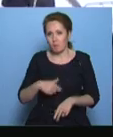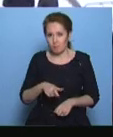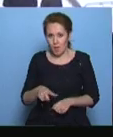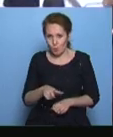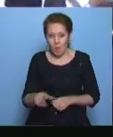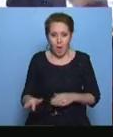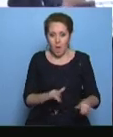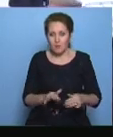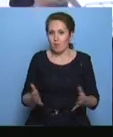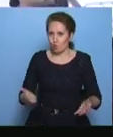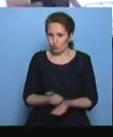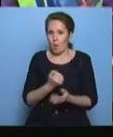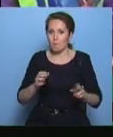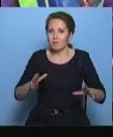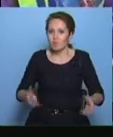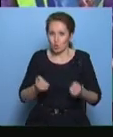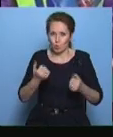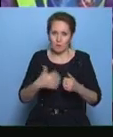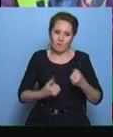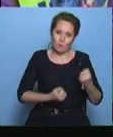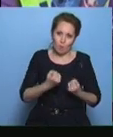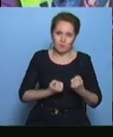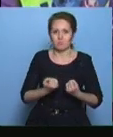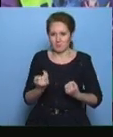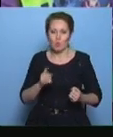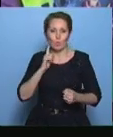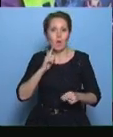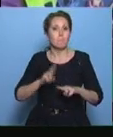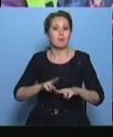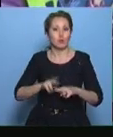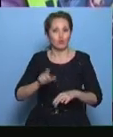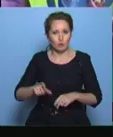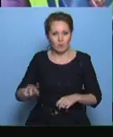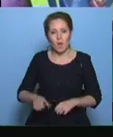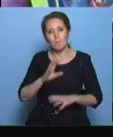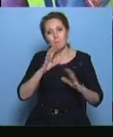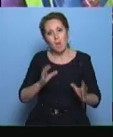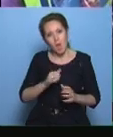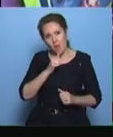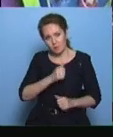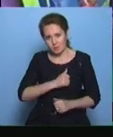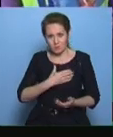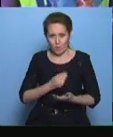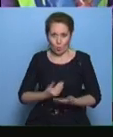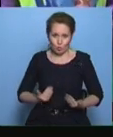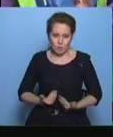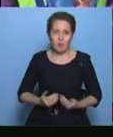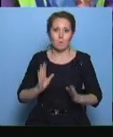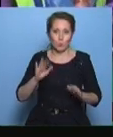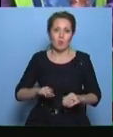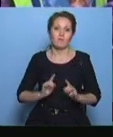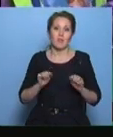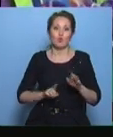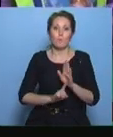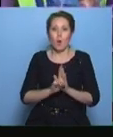среди водителей, так и среди юных пассажиров. Изучайте правила дорожного движения, берегите свою жизнь. Пусть в наступающем году у вас всегда